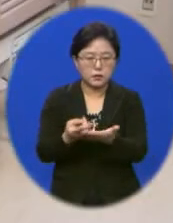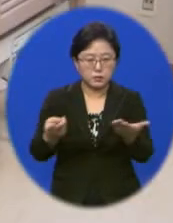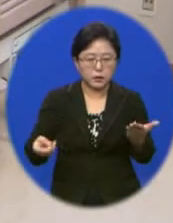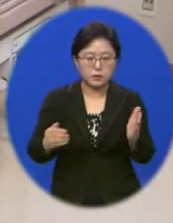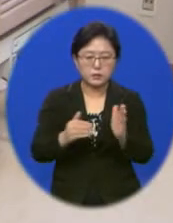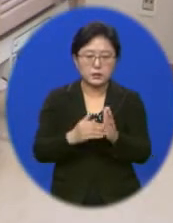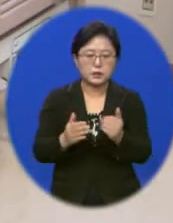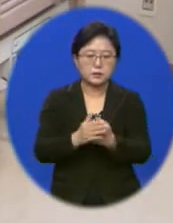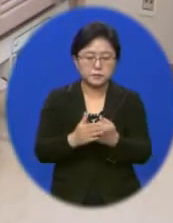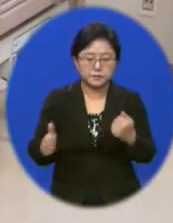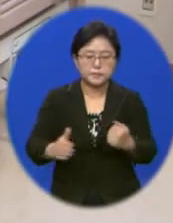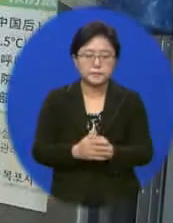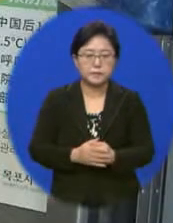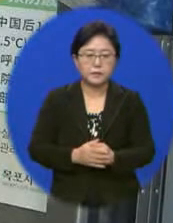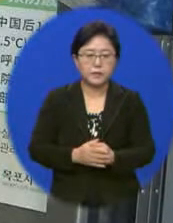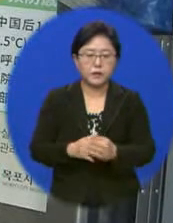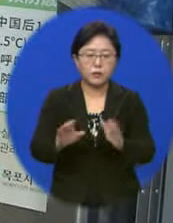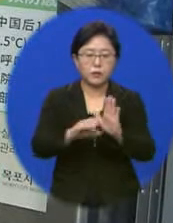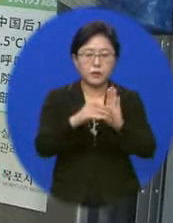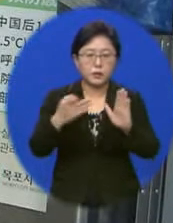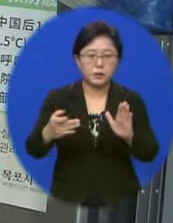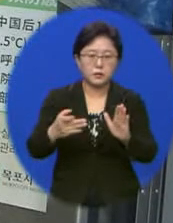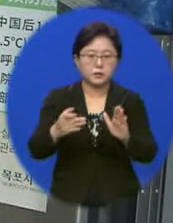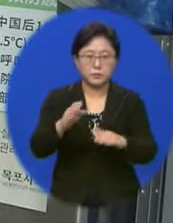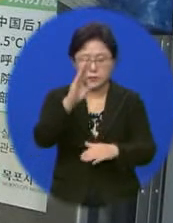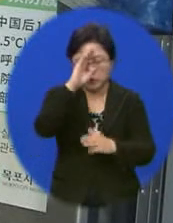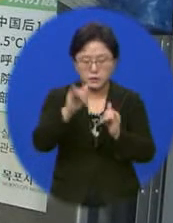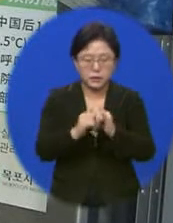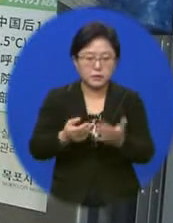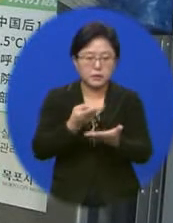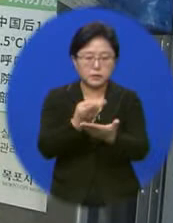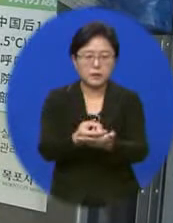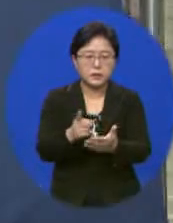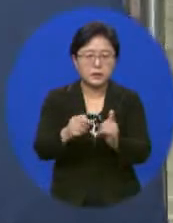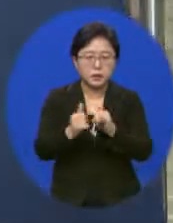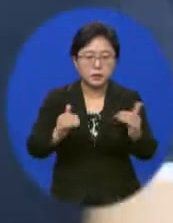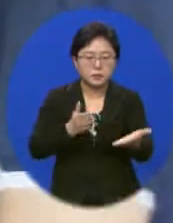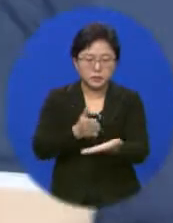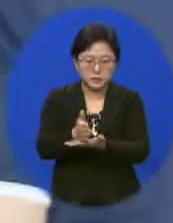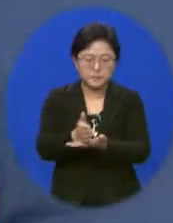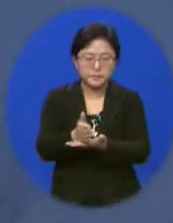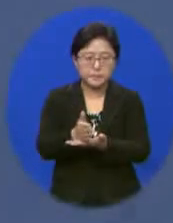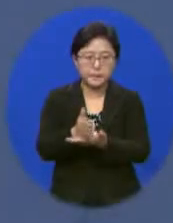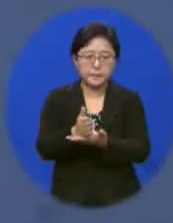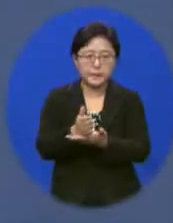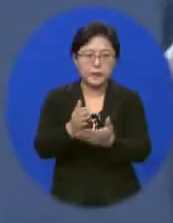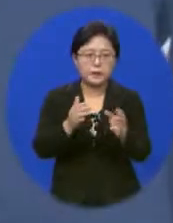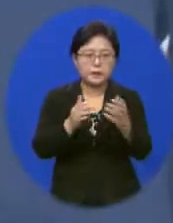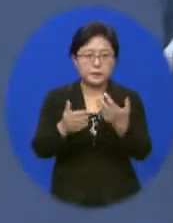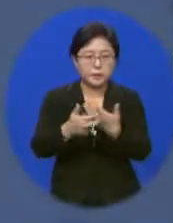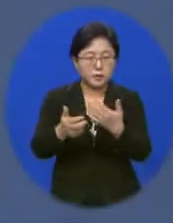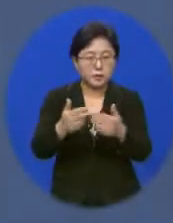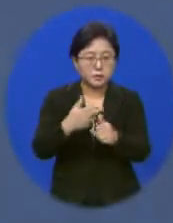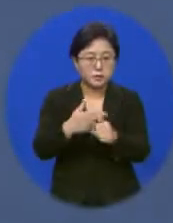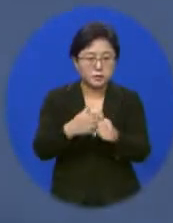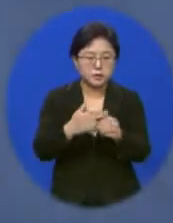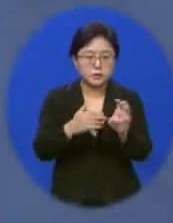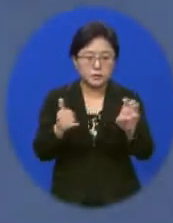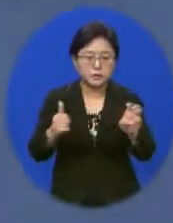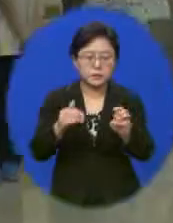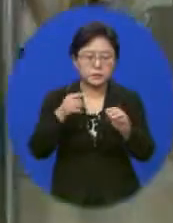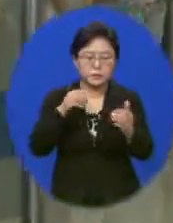퇴원시켰기 때문입니다. 코로나19 환자가 입원할 경우 이들을 전담할 의료진 30여 명도